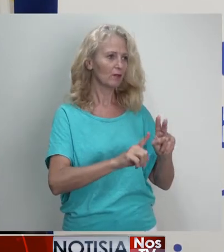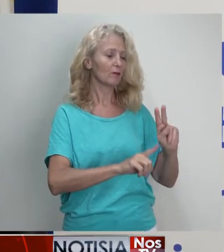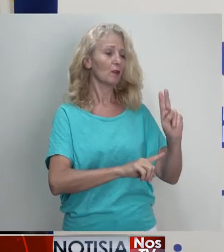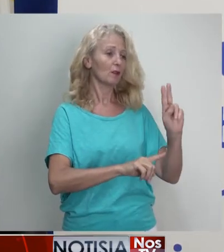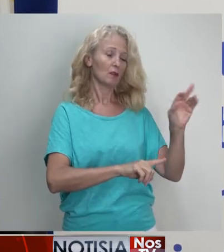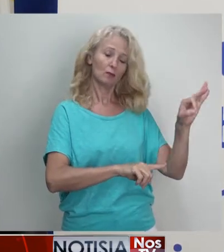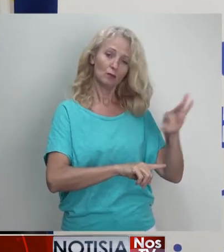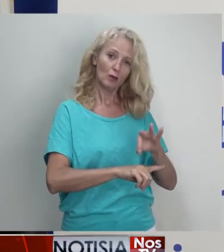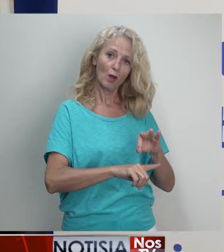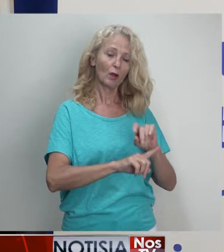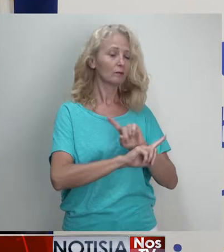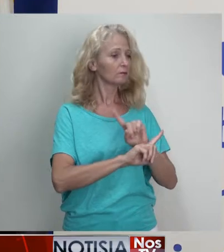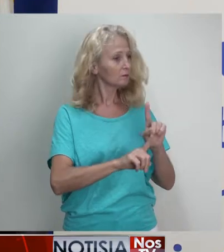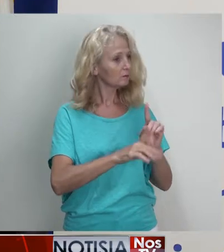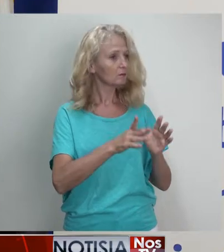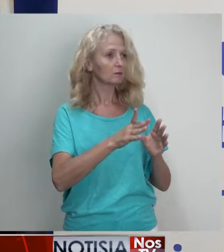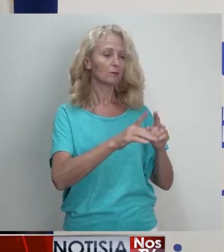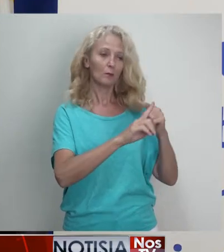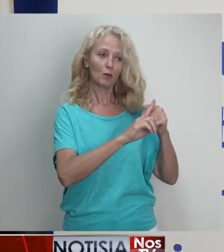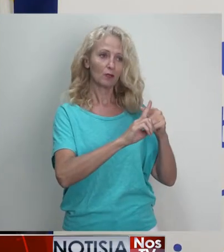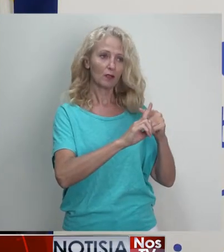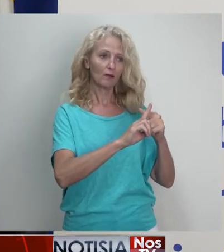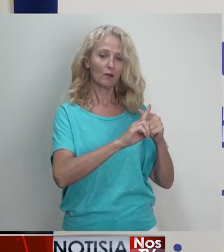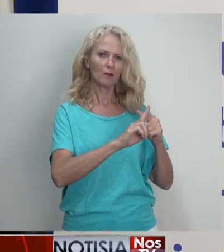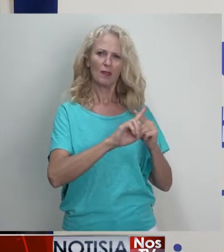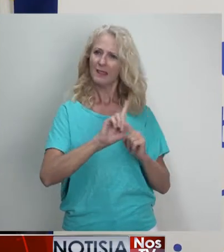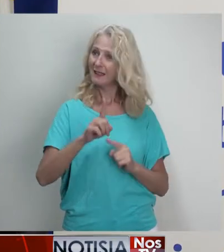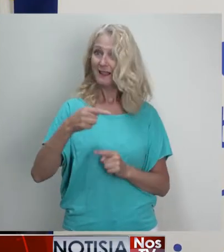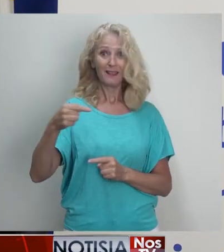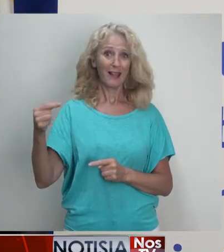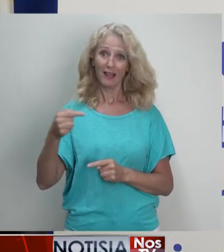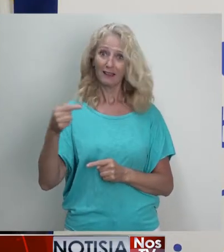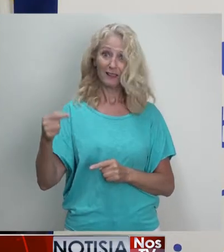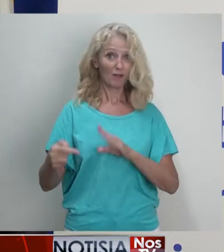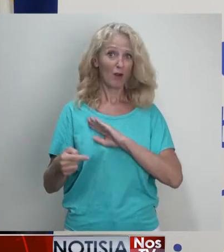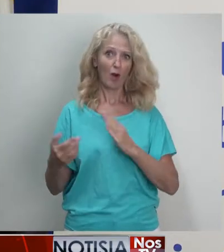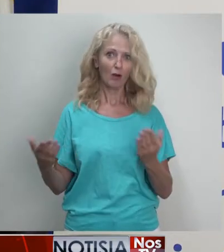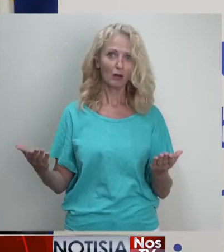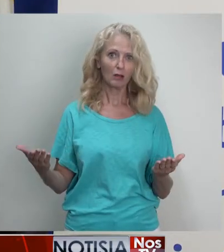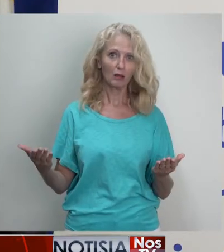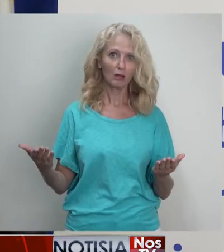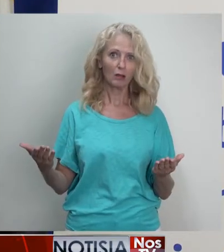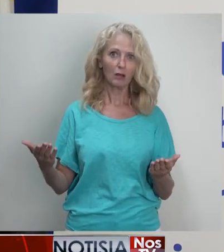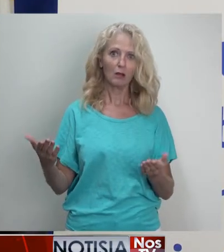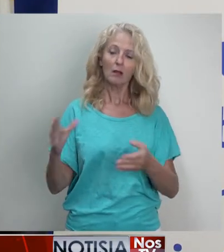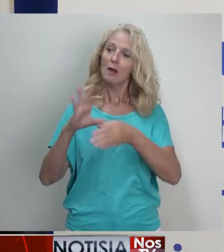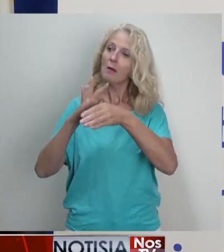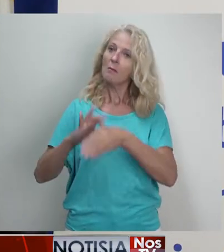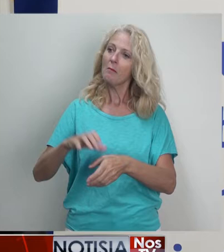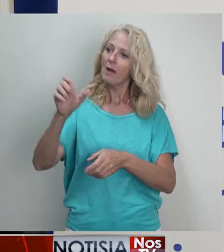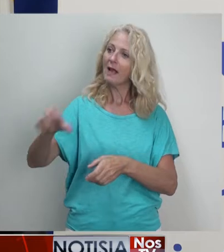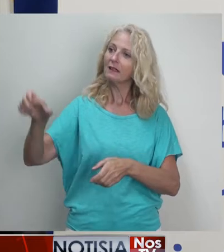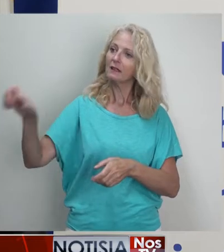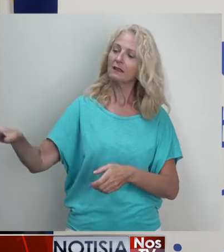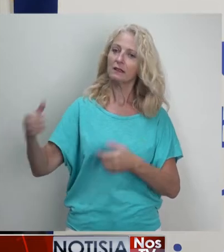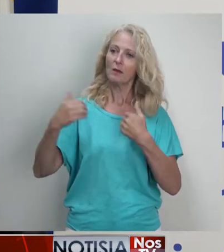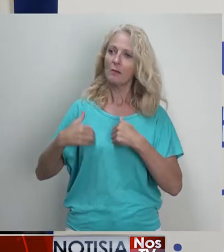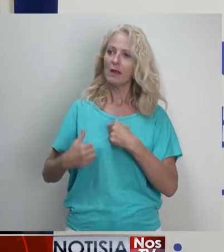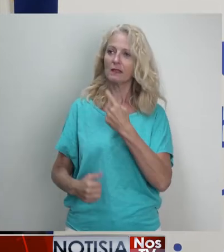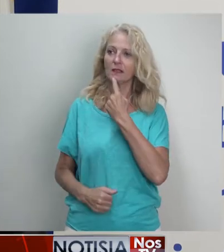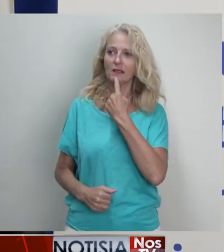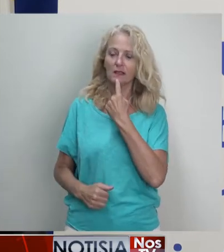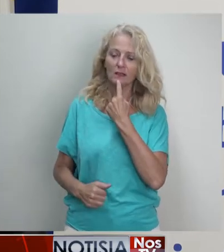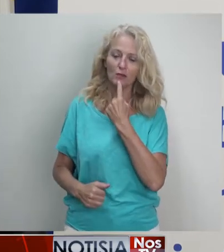positief, maar ook niet negatief. De medici noemen dat inconclusief,